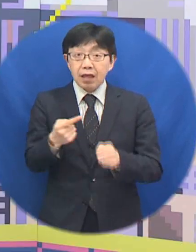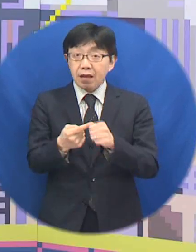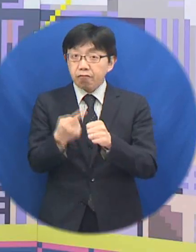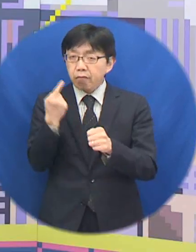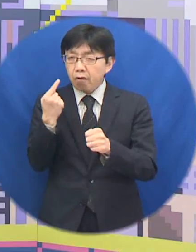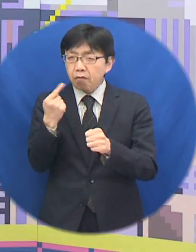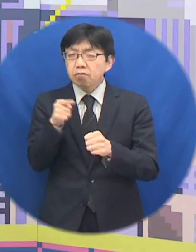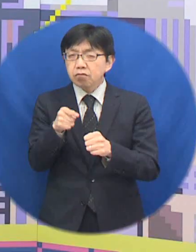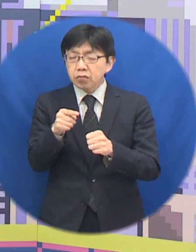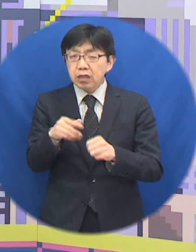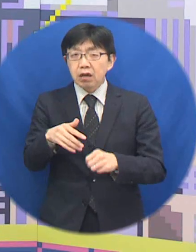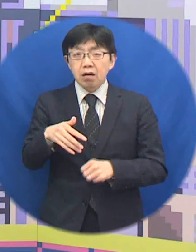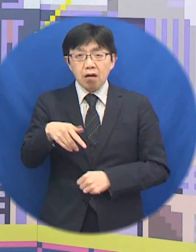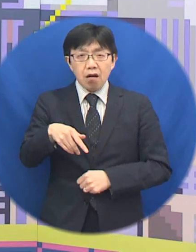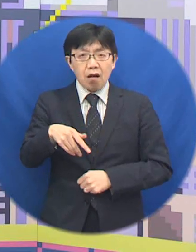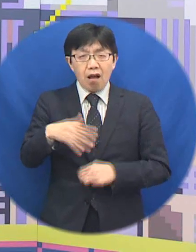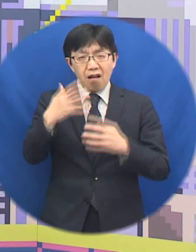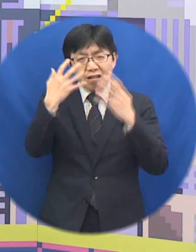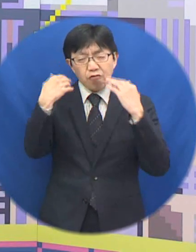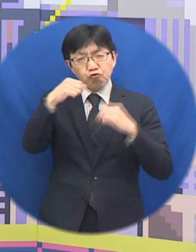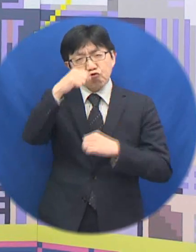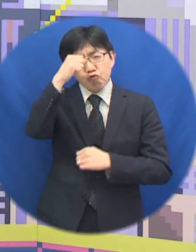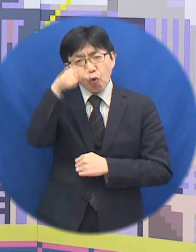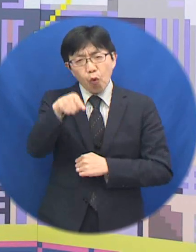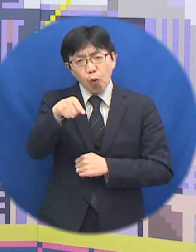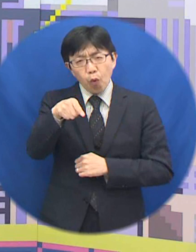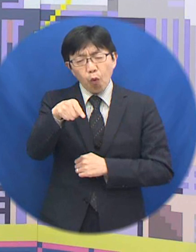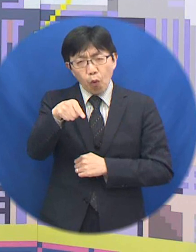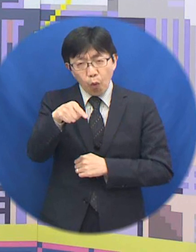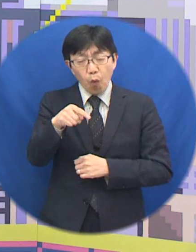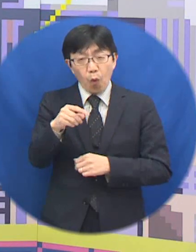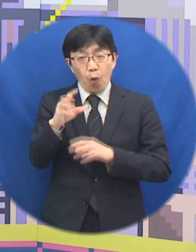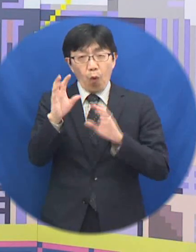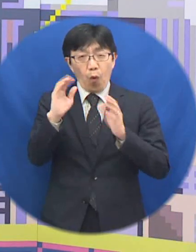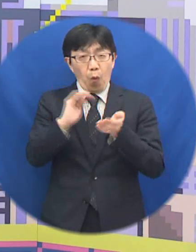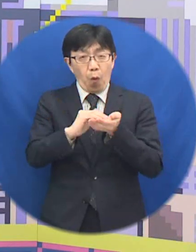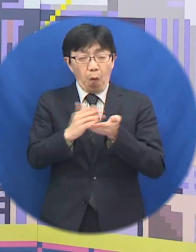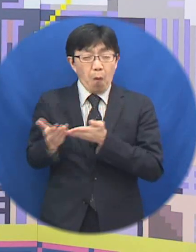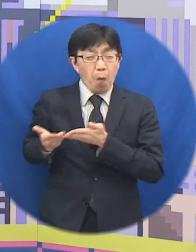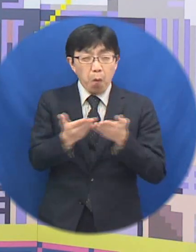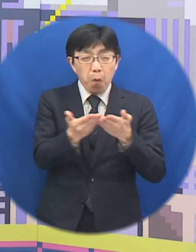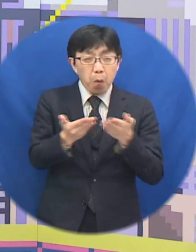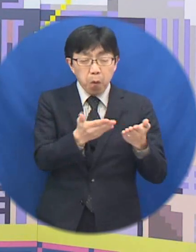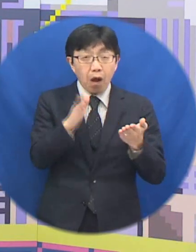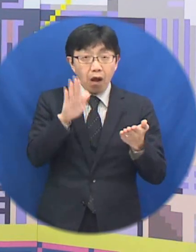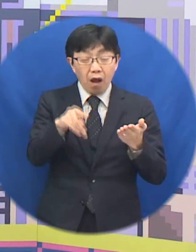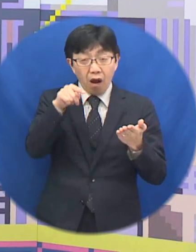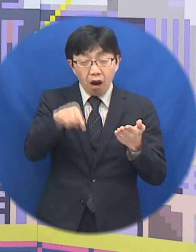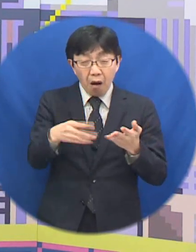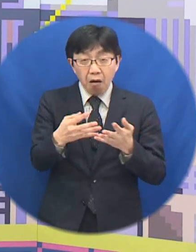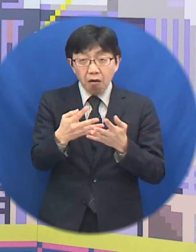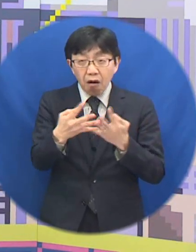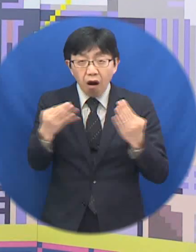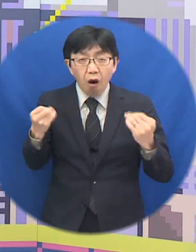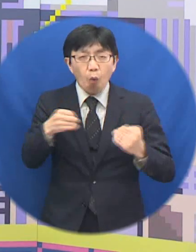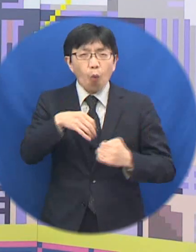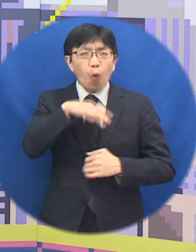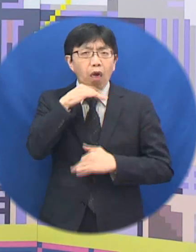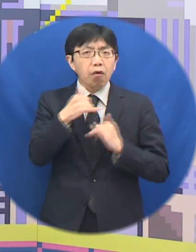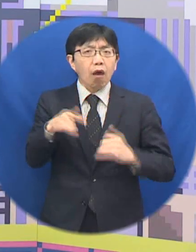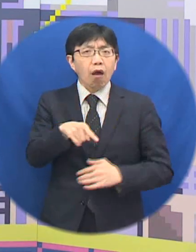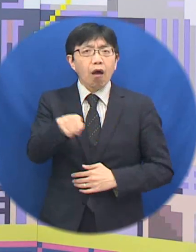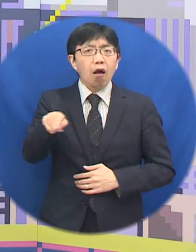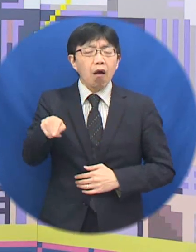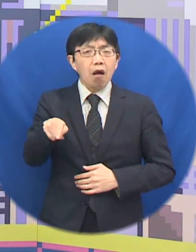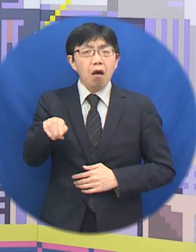度もですね、熱中症による救急搬送の多くの方が高齢者であったということがございます。はい、であと特に高齢者の方は室内でも